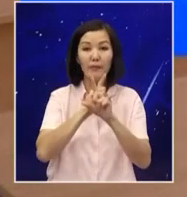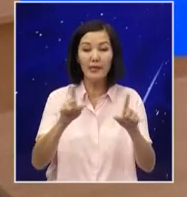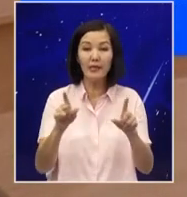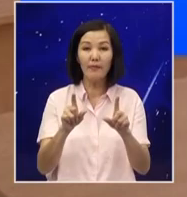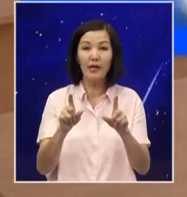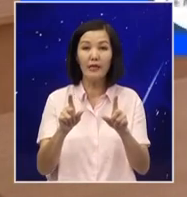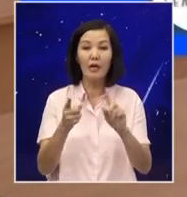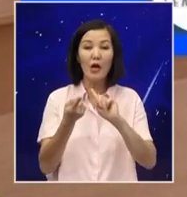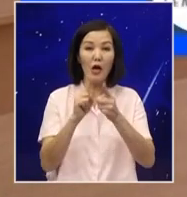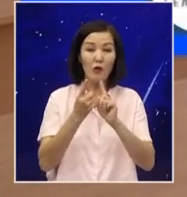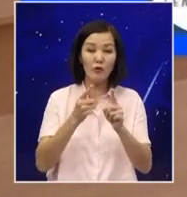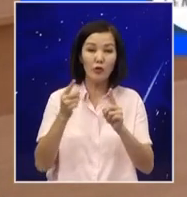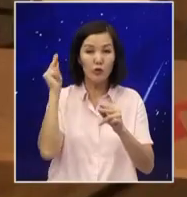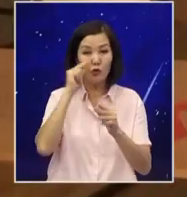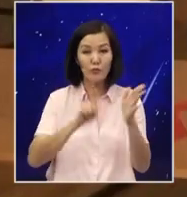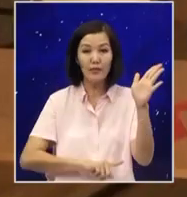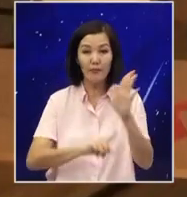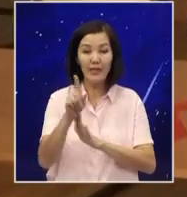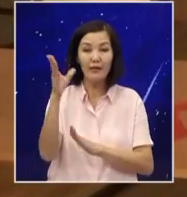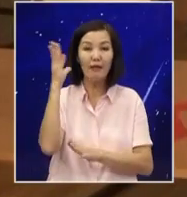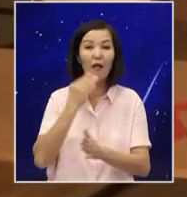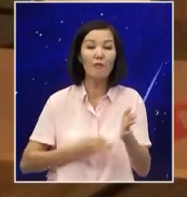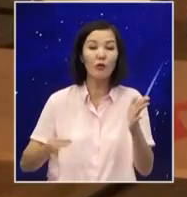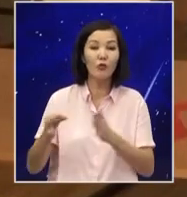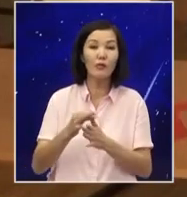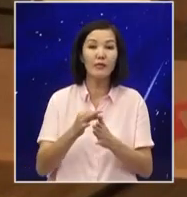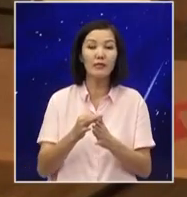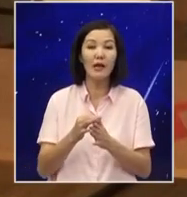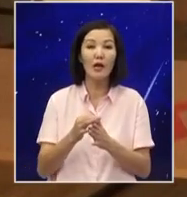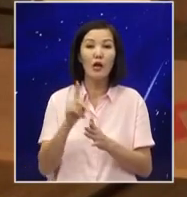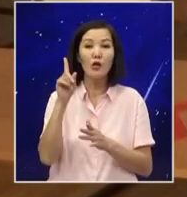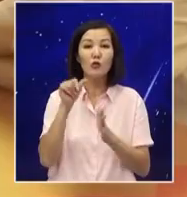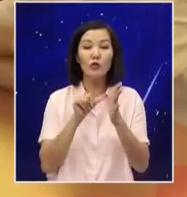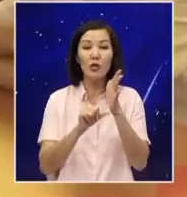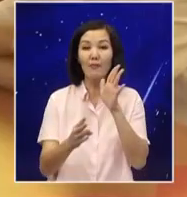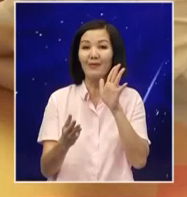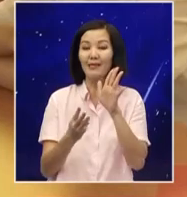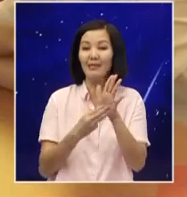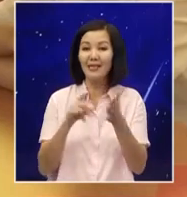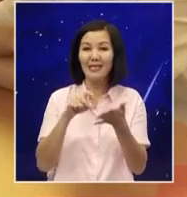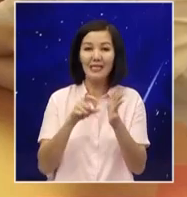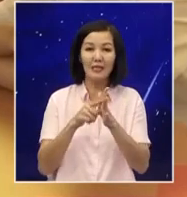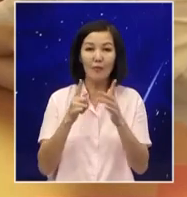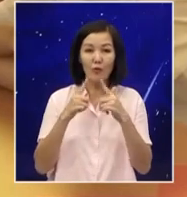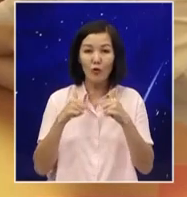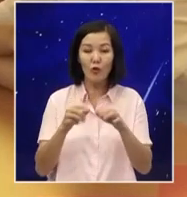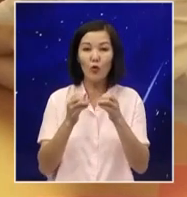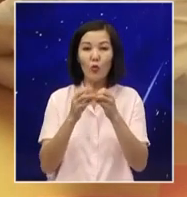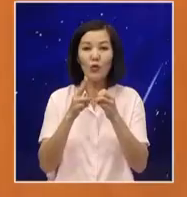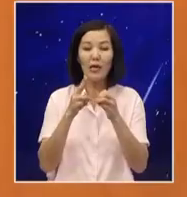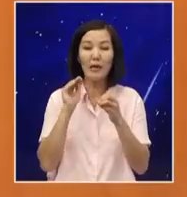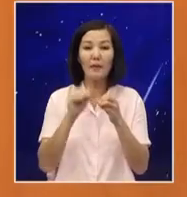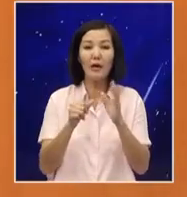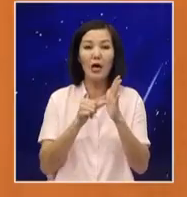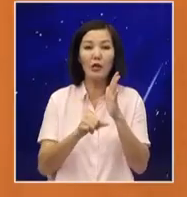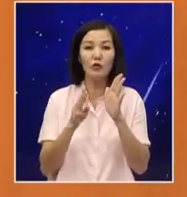режимде жұмысын қайта бастады. Ал Алматы облысында алғашқы 90-ға 168 кезекші сыныптар құрылды.